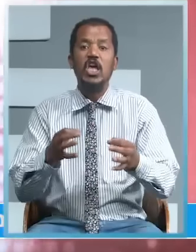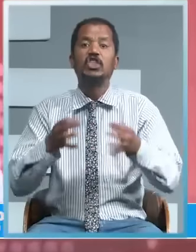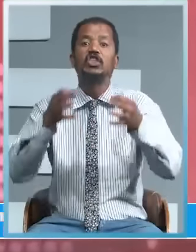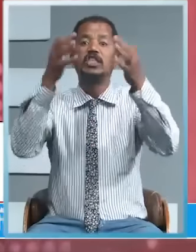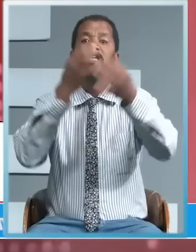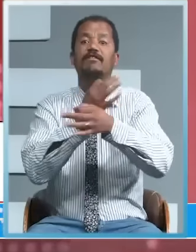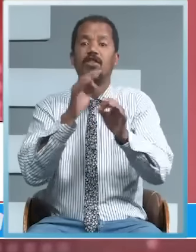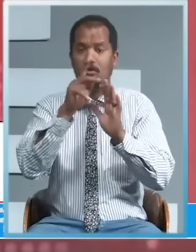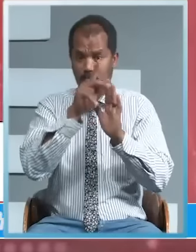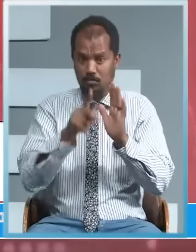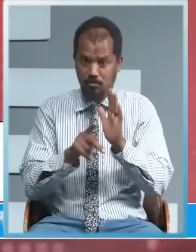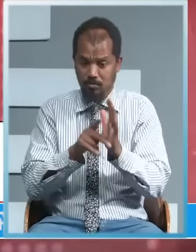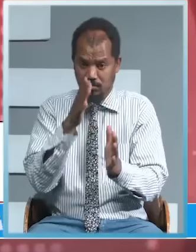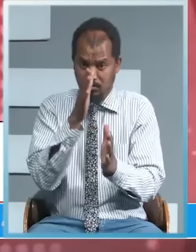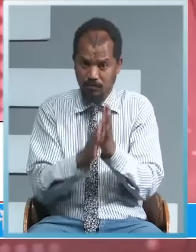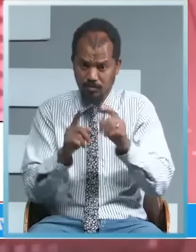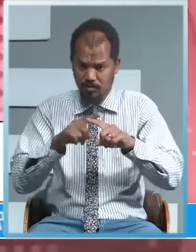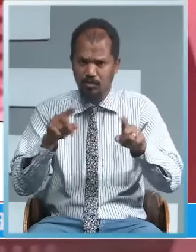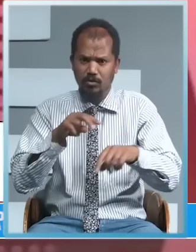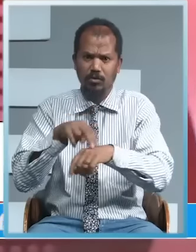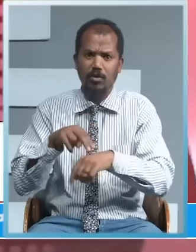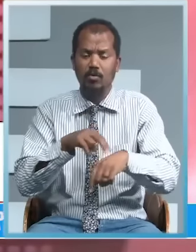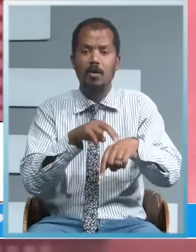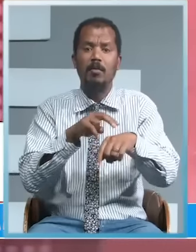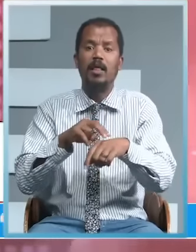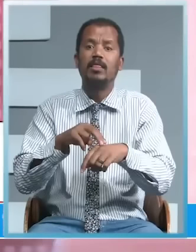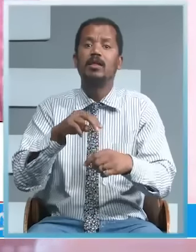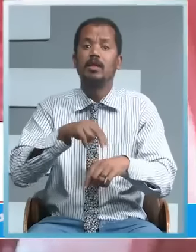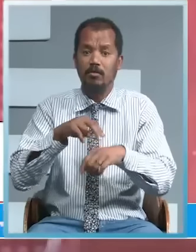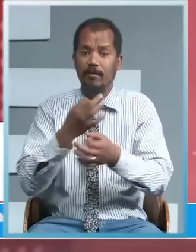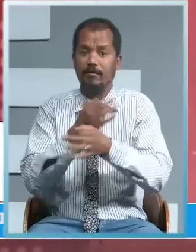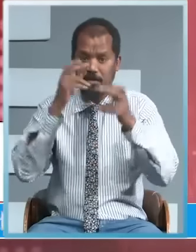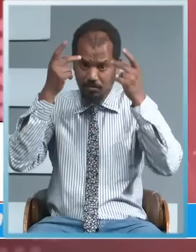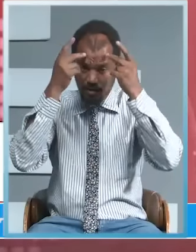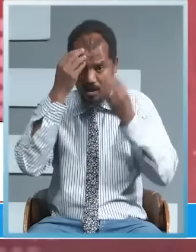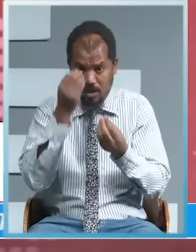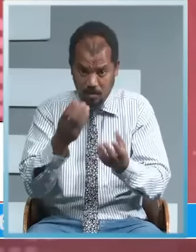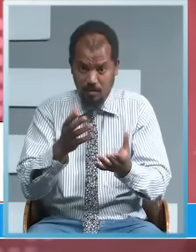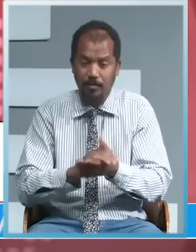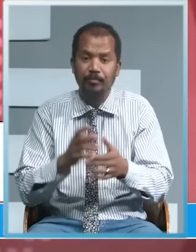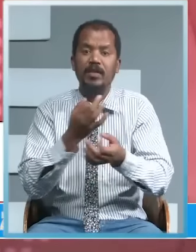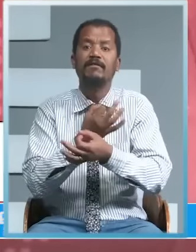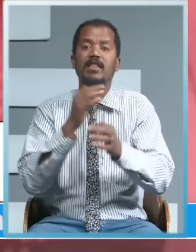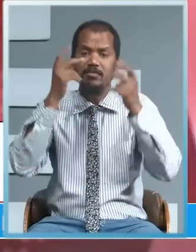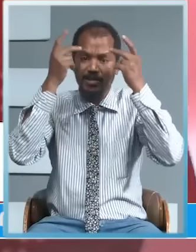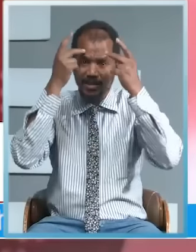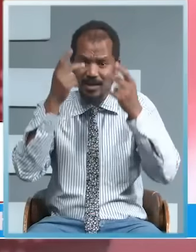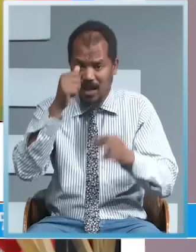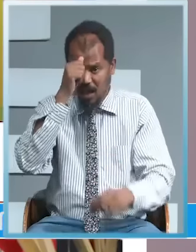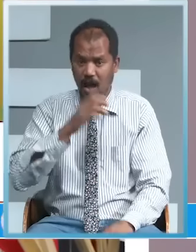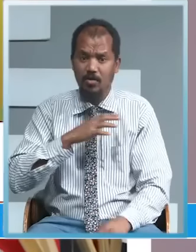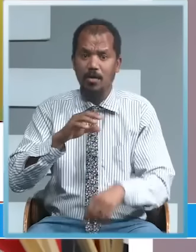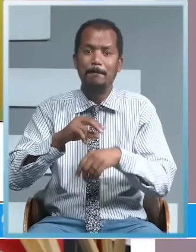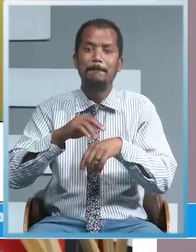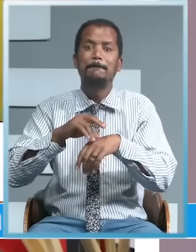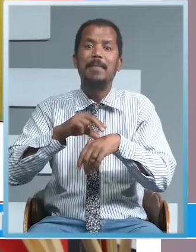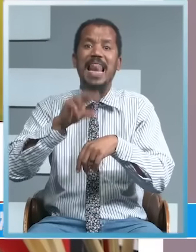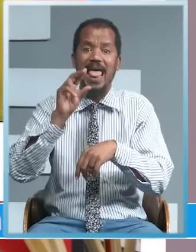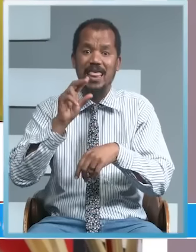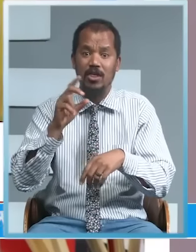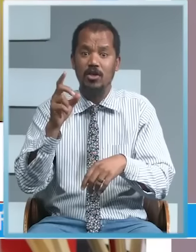የሽግግር ፍትህ ፖሊሲውን የሚያስፈጽሙ ልዩ ተቋማት እንደሚቋቋም የፍትህ ሚኒስቴር አስታወቀ። የፍትህ ሚኒስትር ዴኤታ አቶ በላይሁን